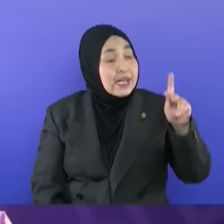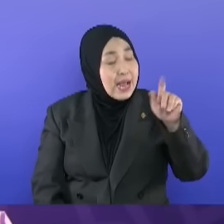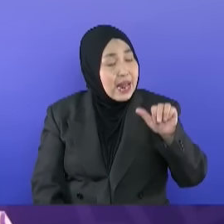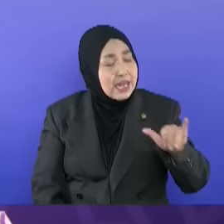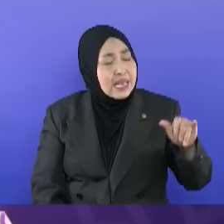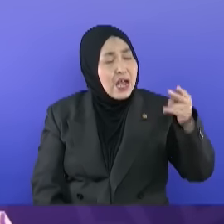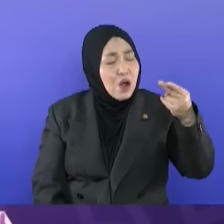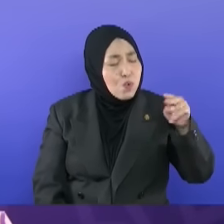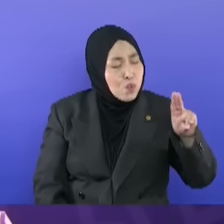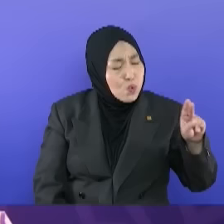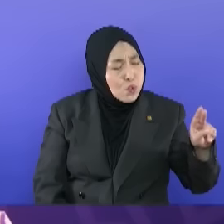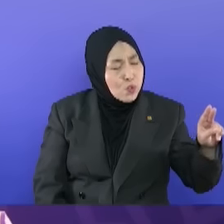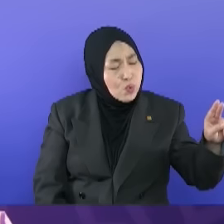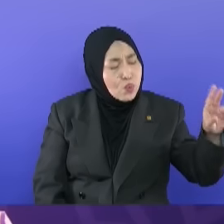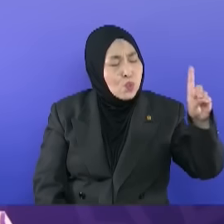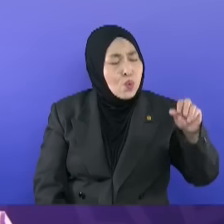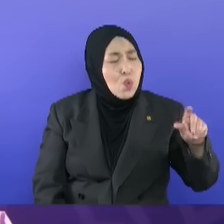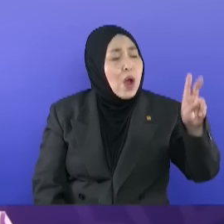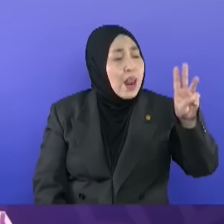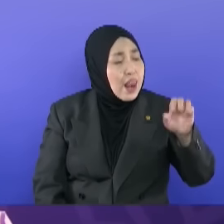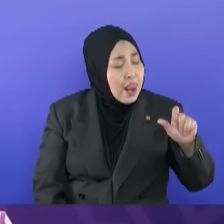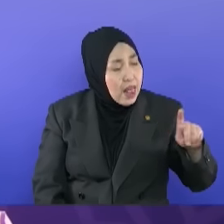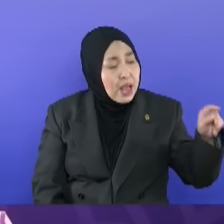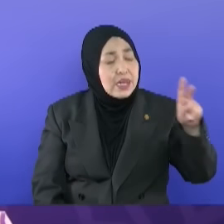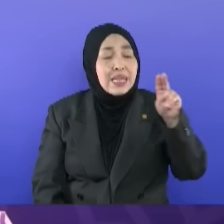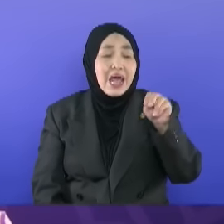yahudu wanasara